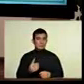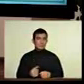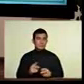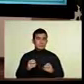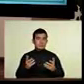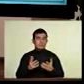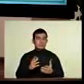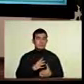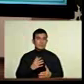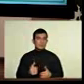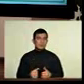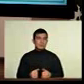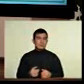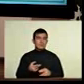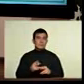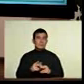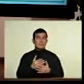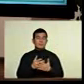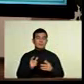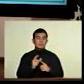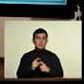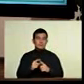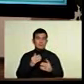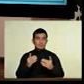какой реке шла речь в этом стихотворении?